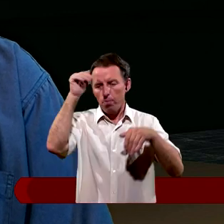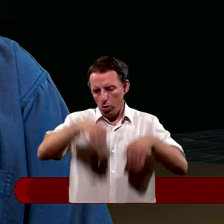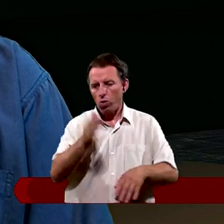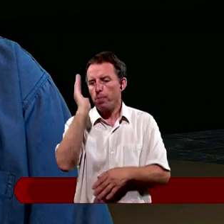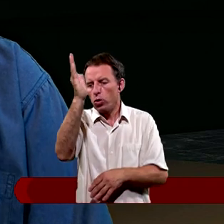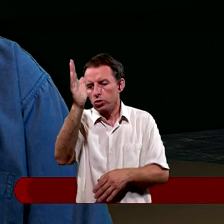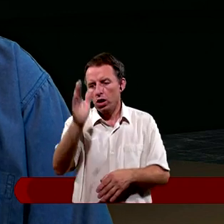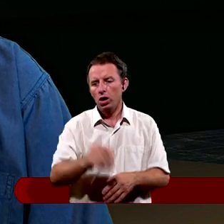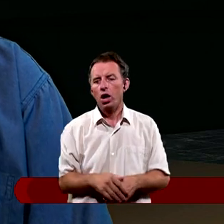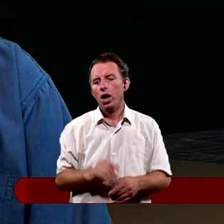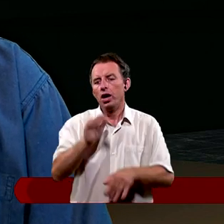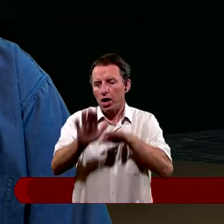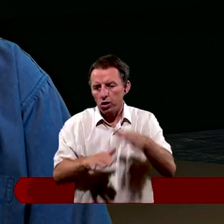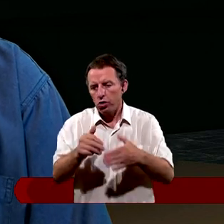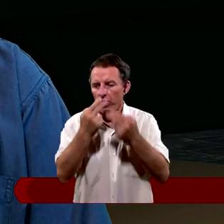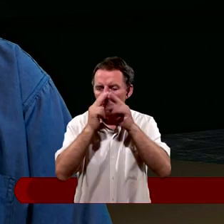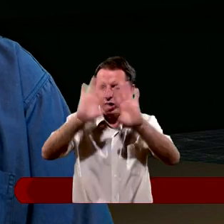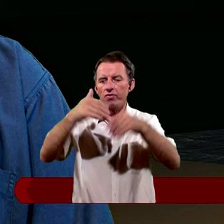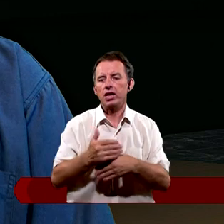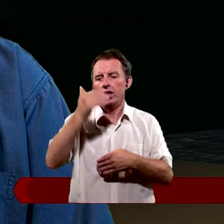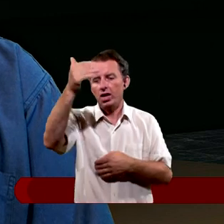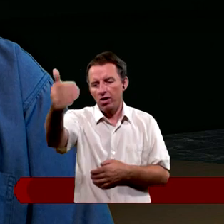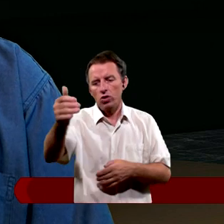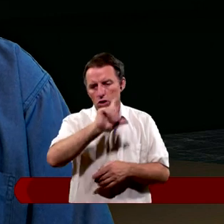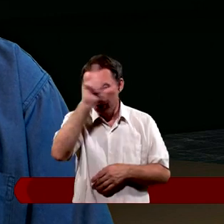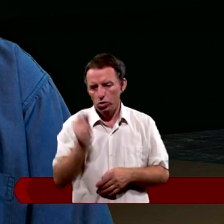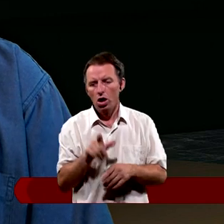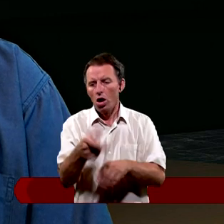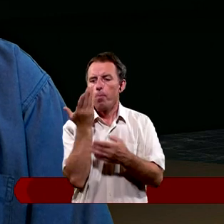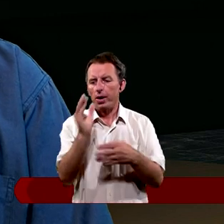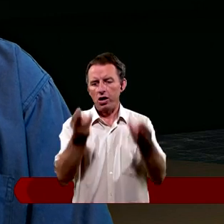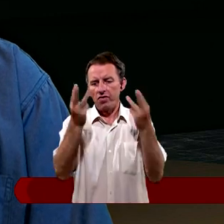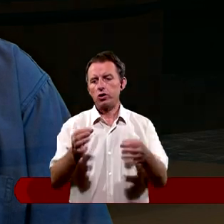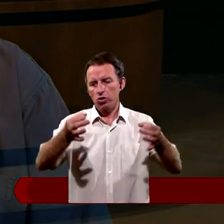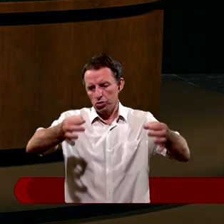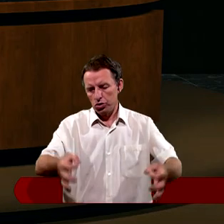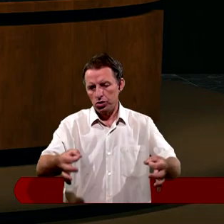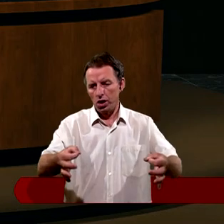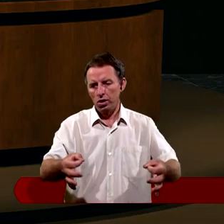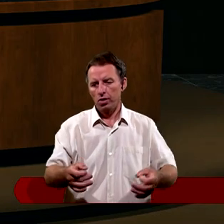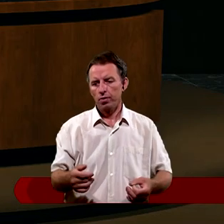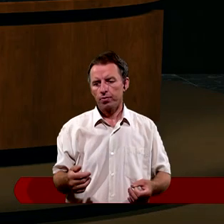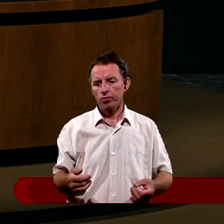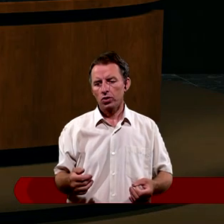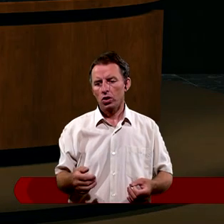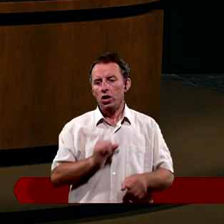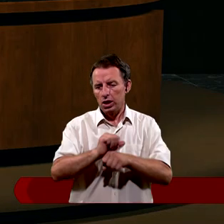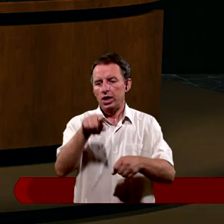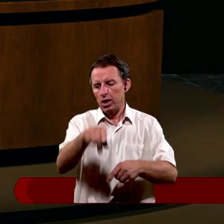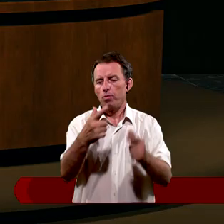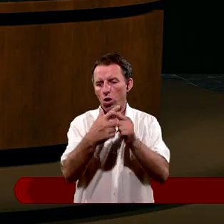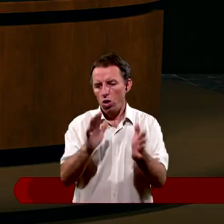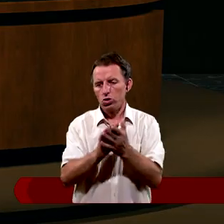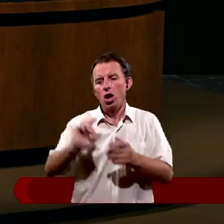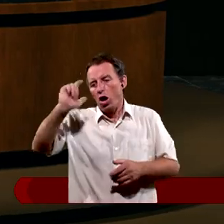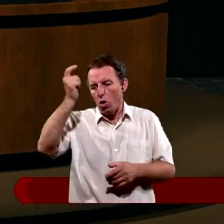później reprezentować Go na zewnątrz, prawda, wśród ludzi. I to jest bardzo istotne. Dzisiaj tą społecznością jest Kościół,